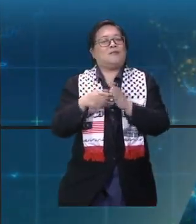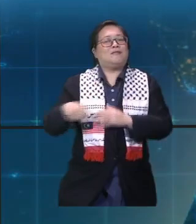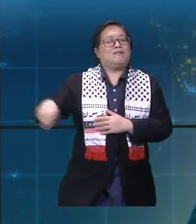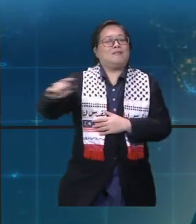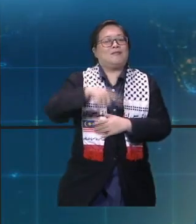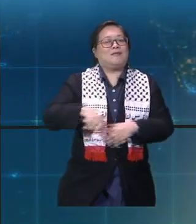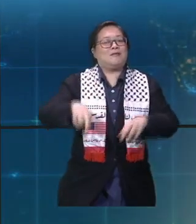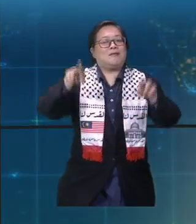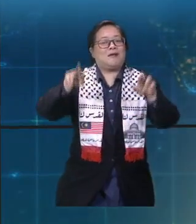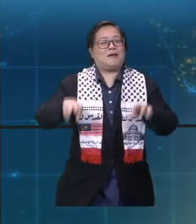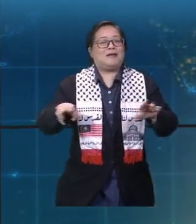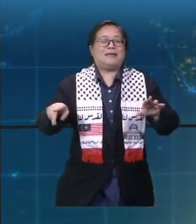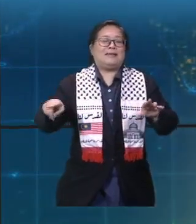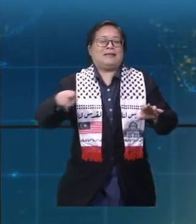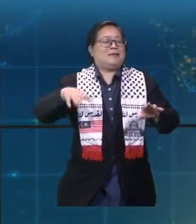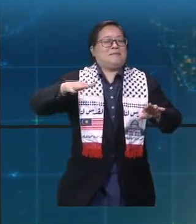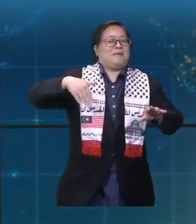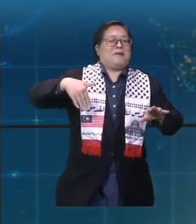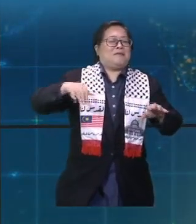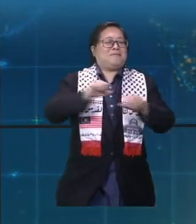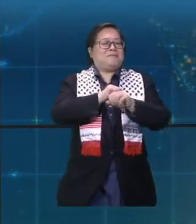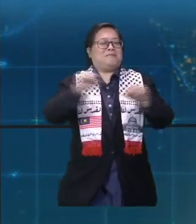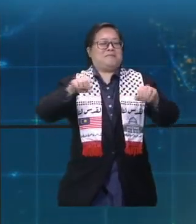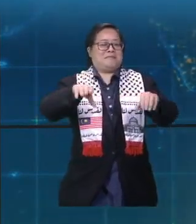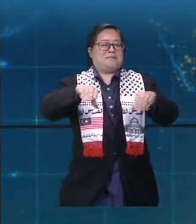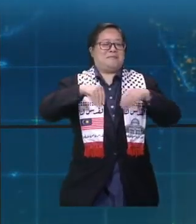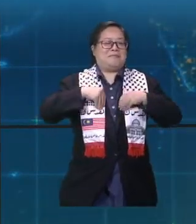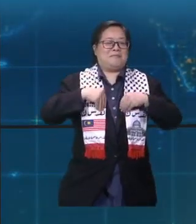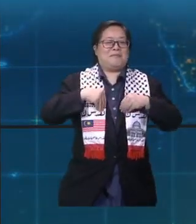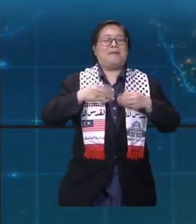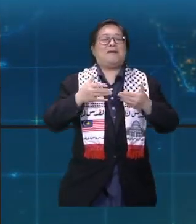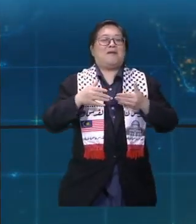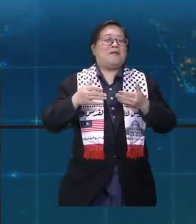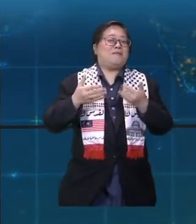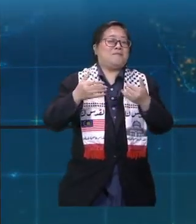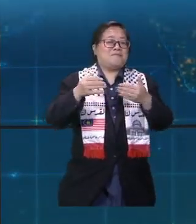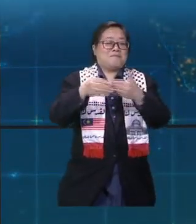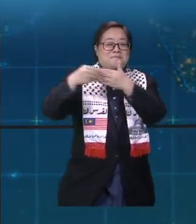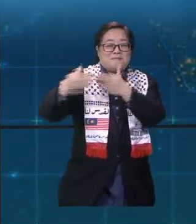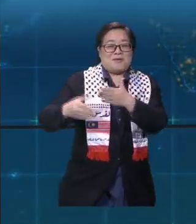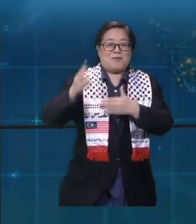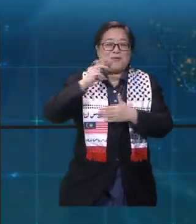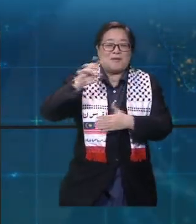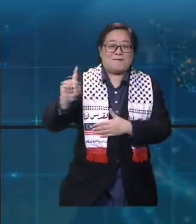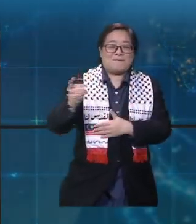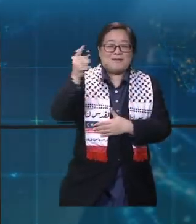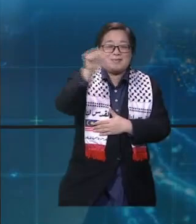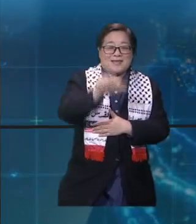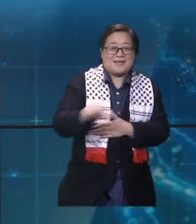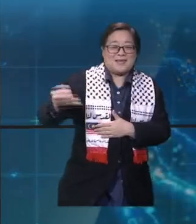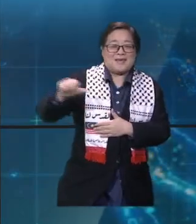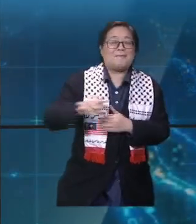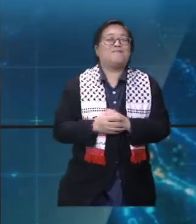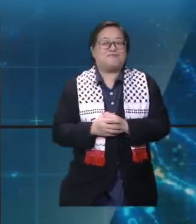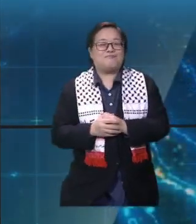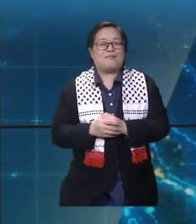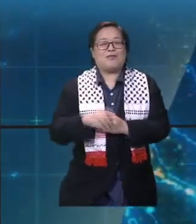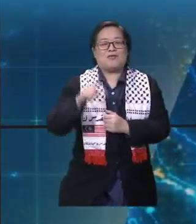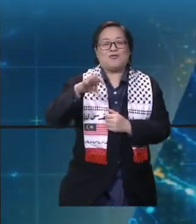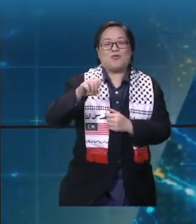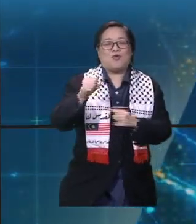Syarikat untuk kali kedua membuktikan rakyat negara itu masih belum bersedia untuk menerima pemimpin wanita dari Asia jelas